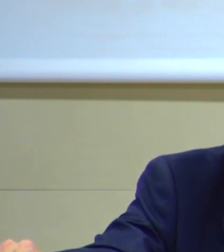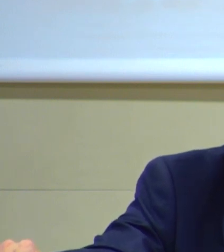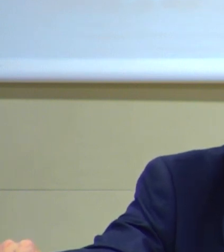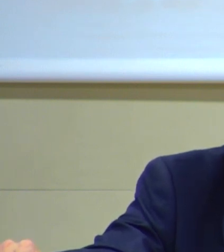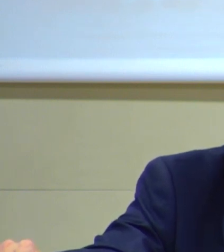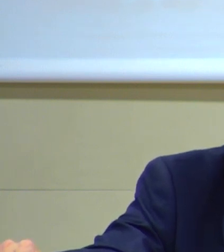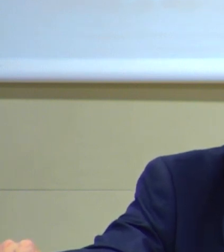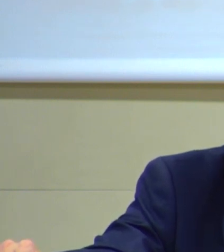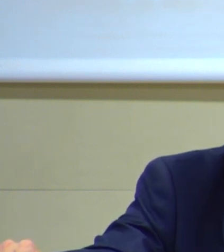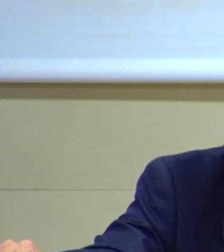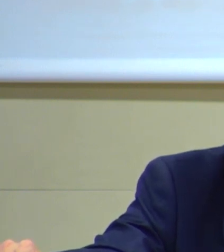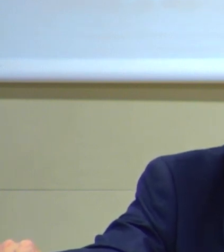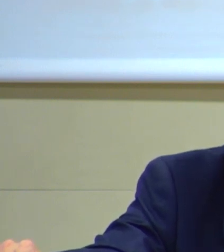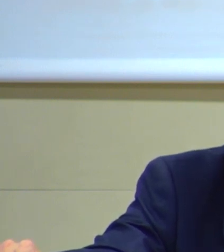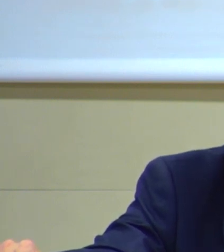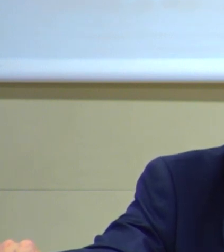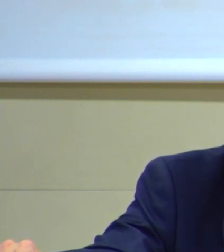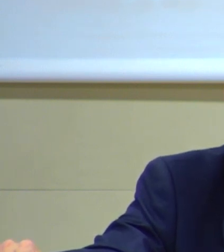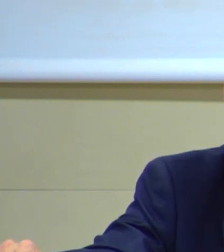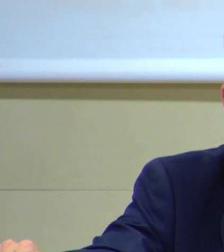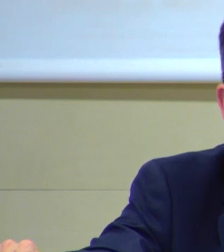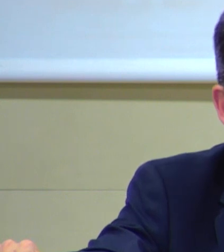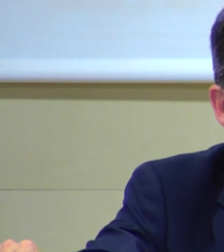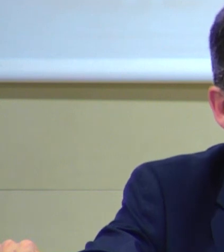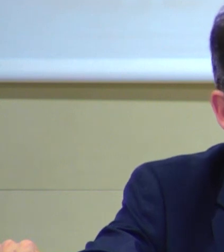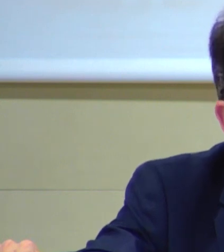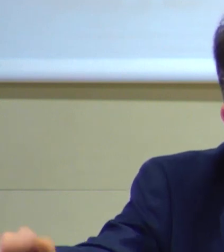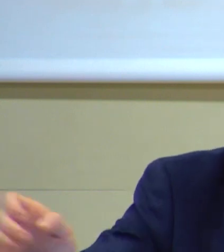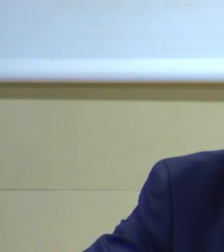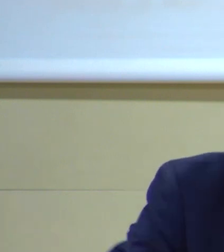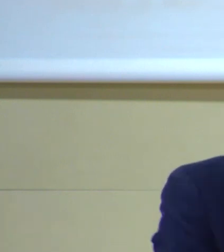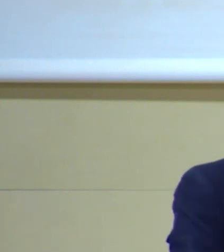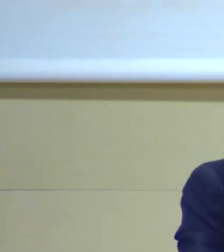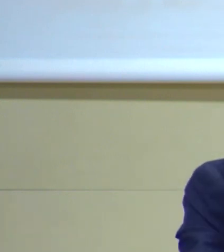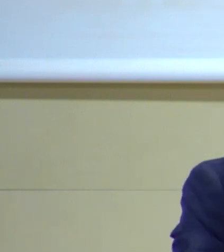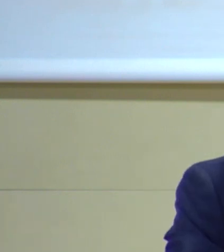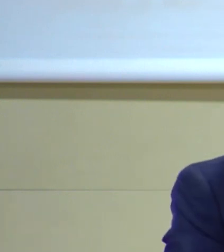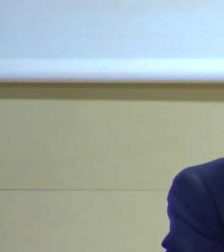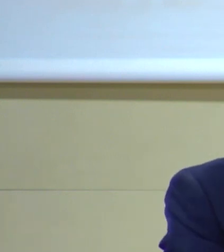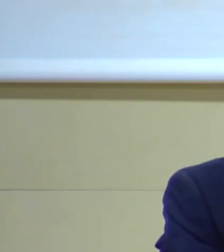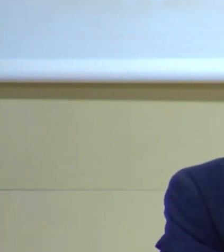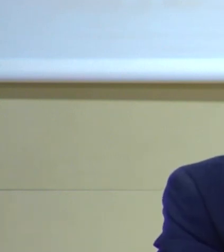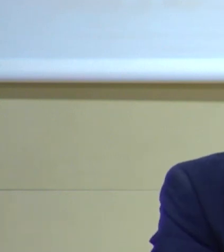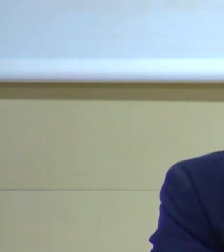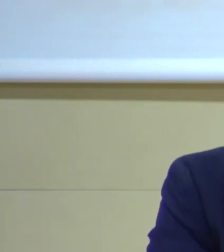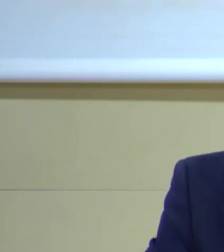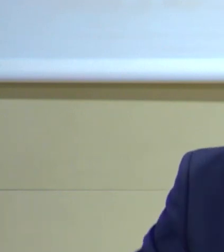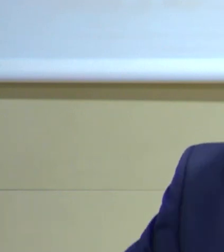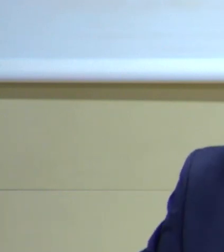qui votent contre qui vote pour mgr gpr cge délibération adoptée